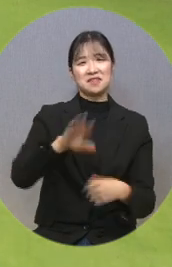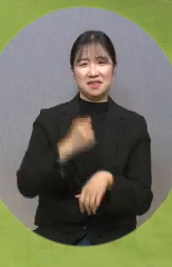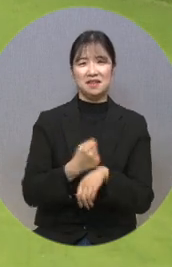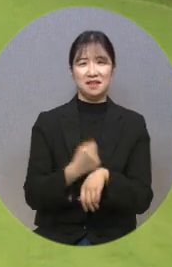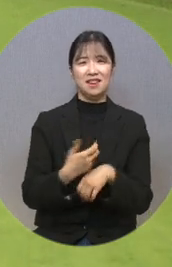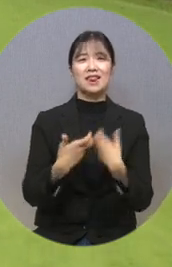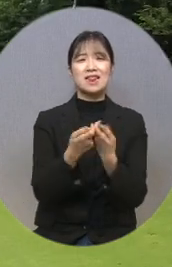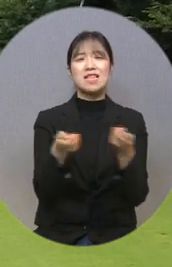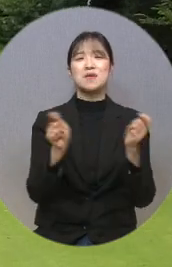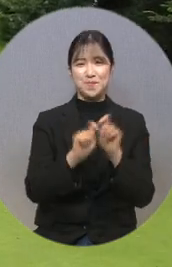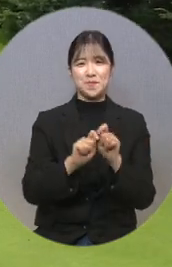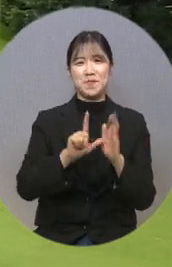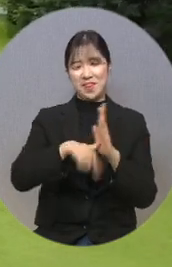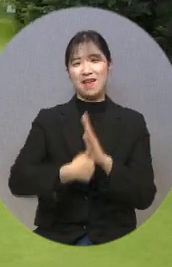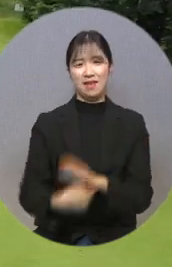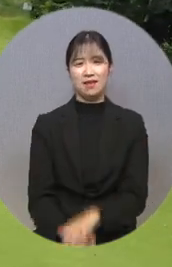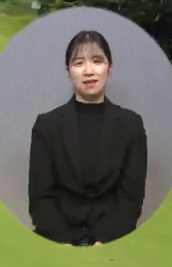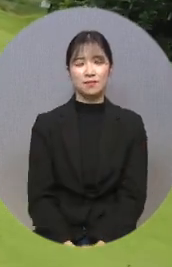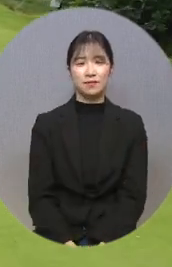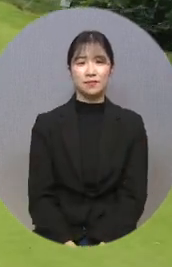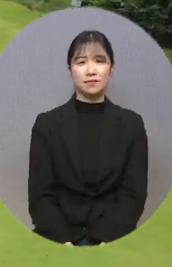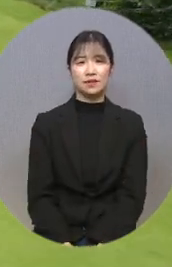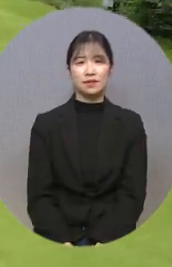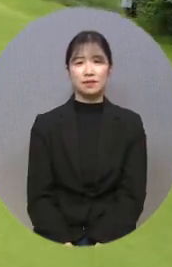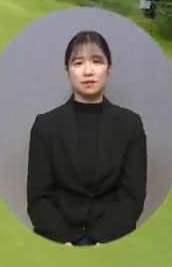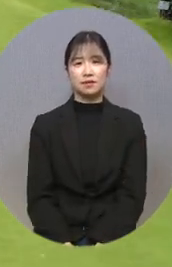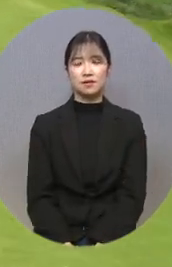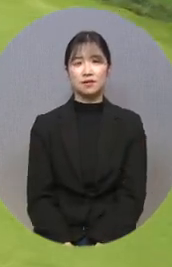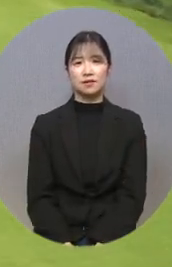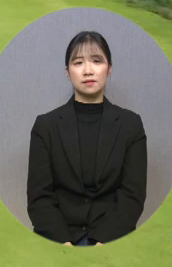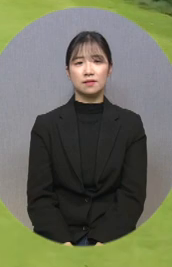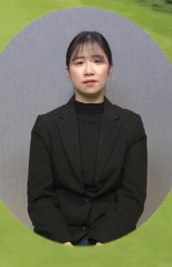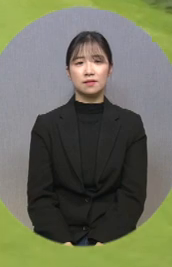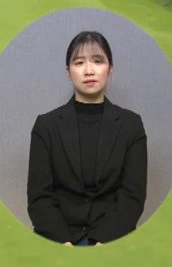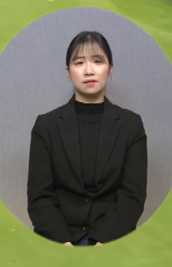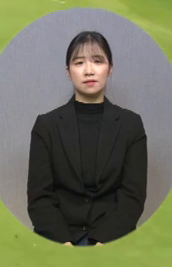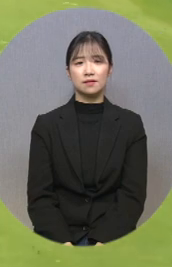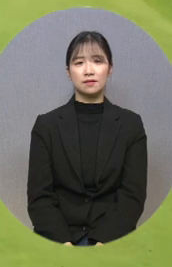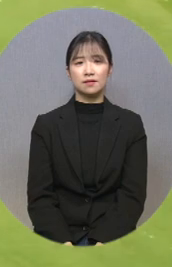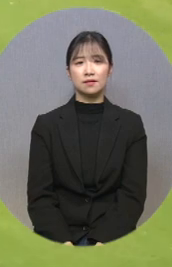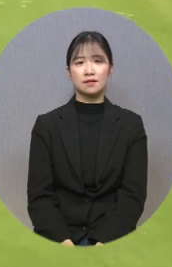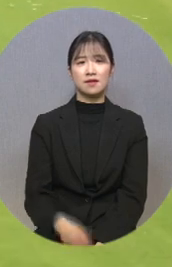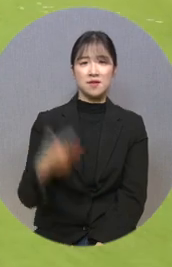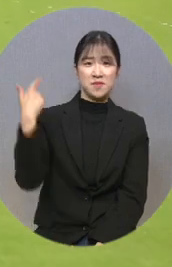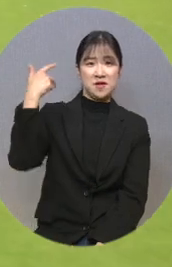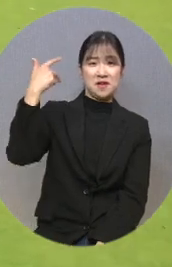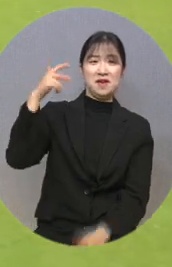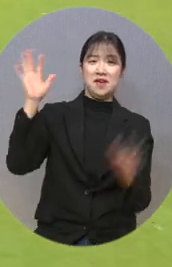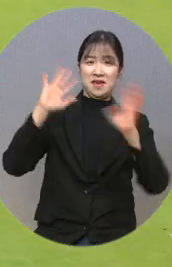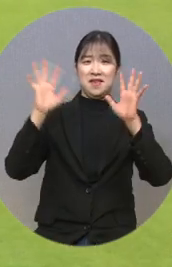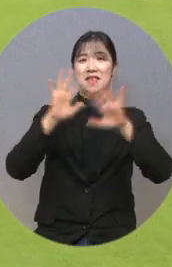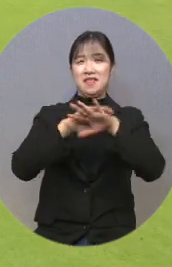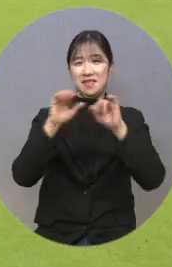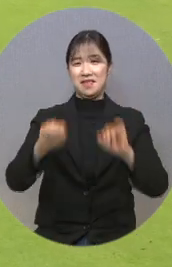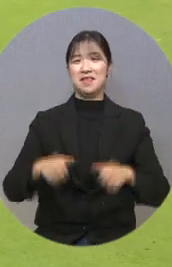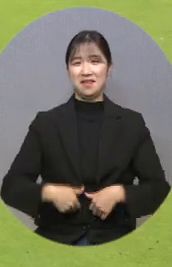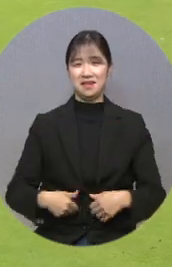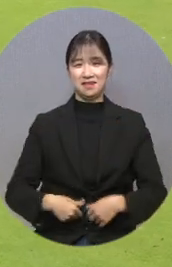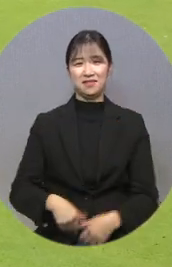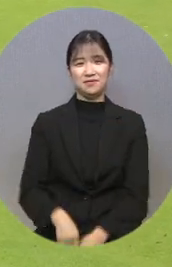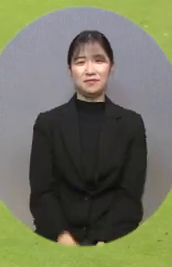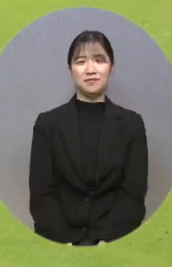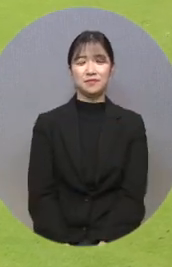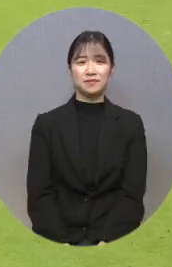데려가냐. 어! 드론. 들어가면 해줘야지. 저 뒤에 있어요. 광주 오빠 바로 키높이다,